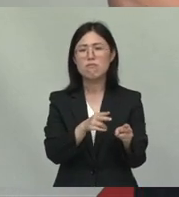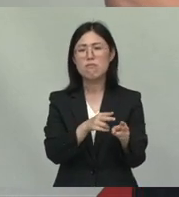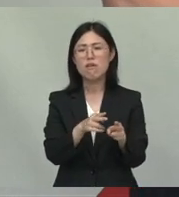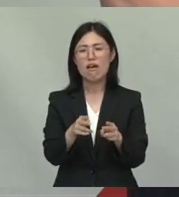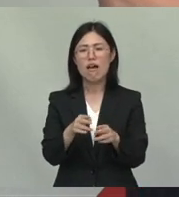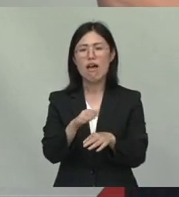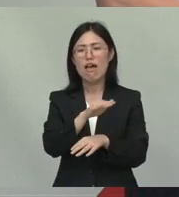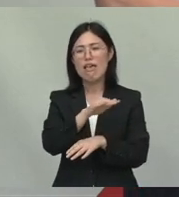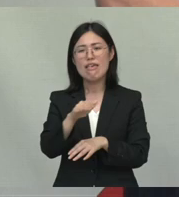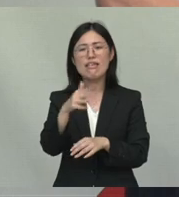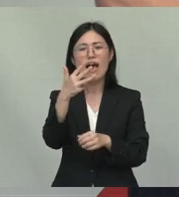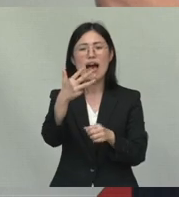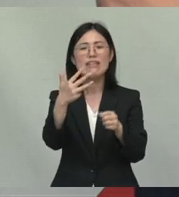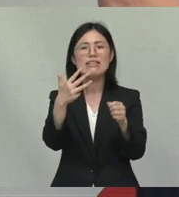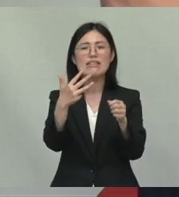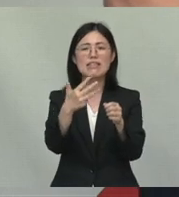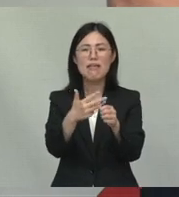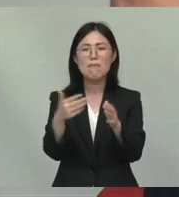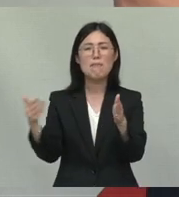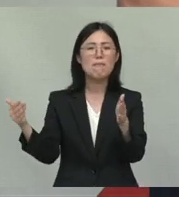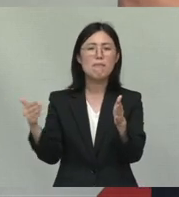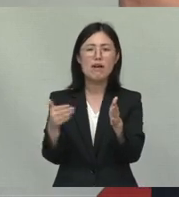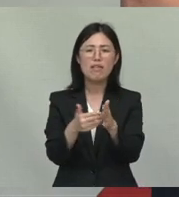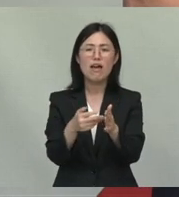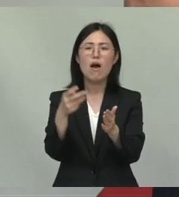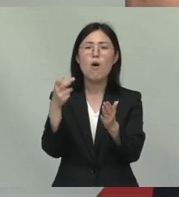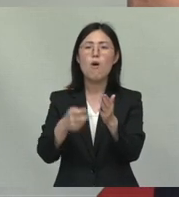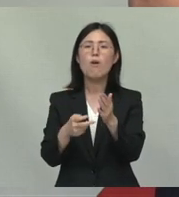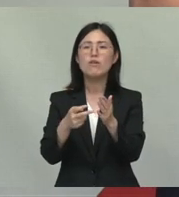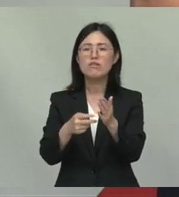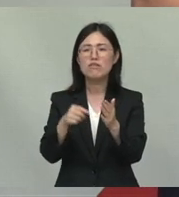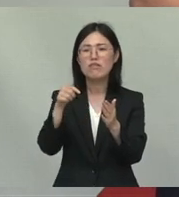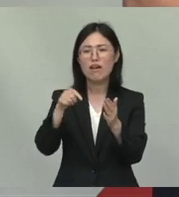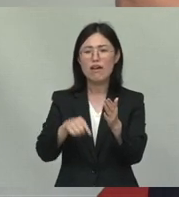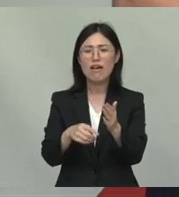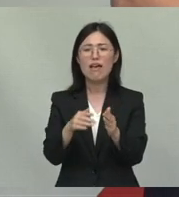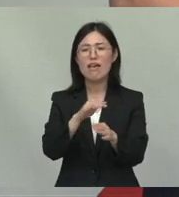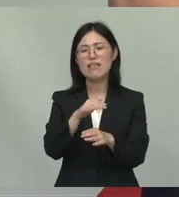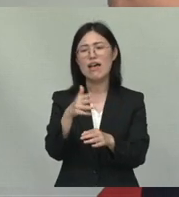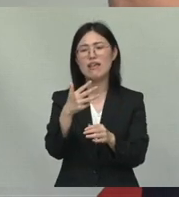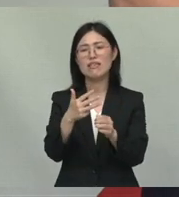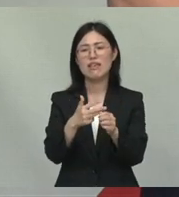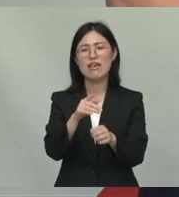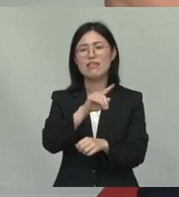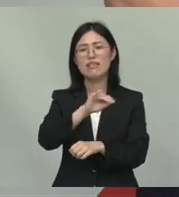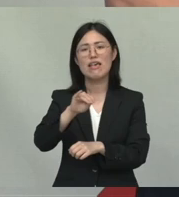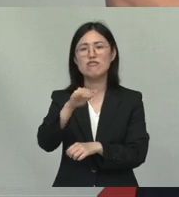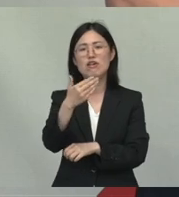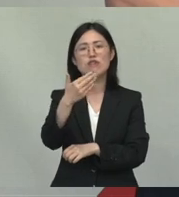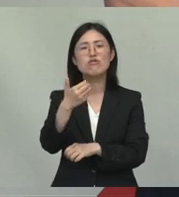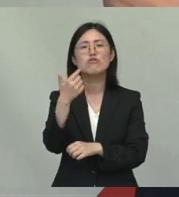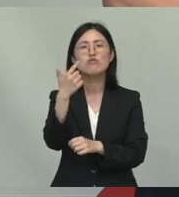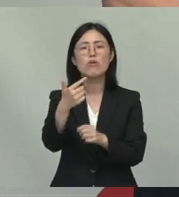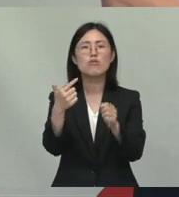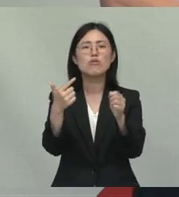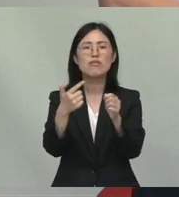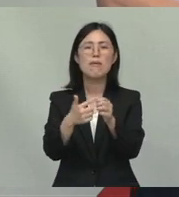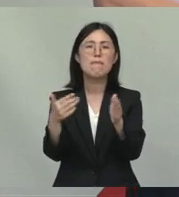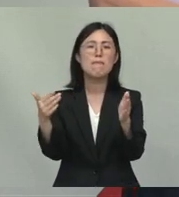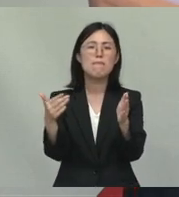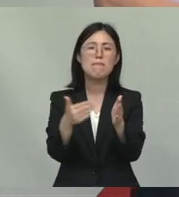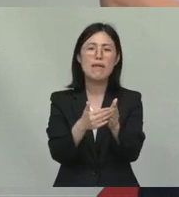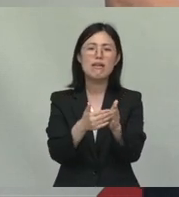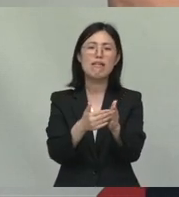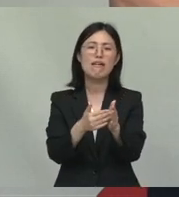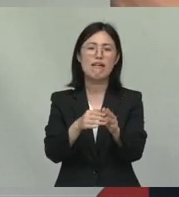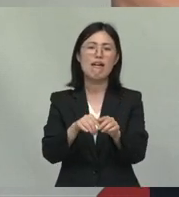平成8年、法律上は平成8年、1996年まで続けられてきたのでござい